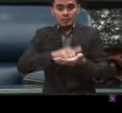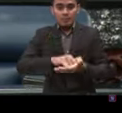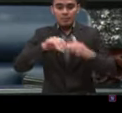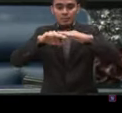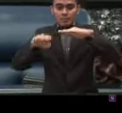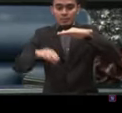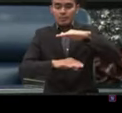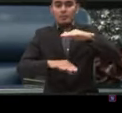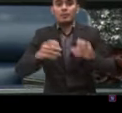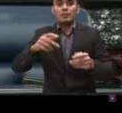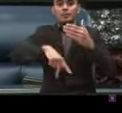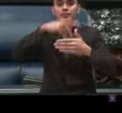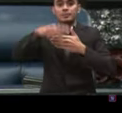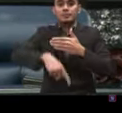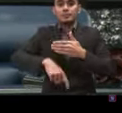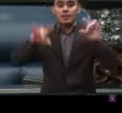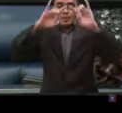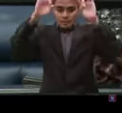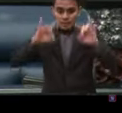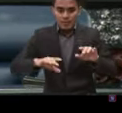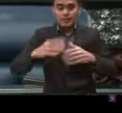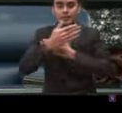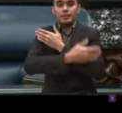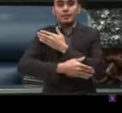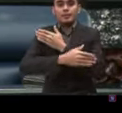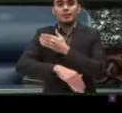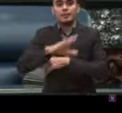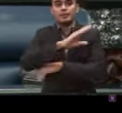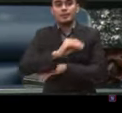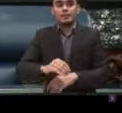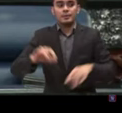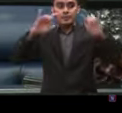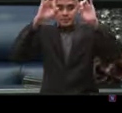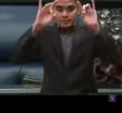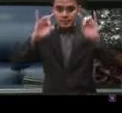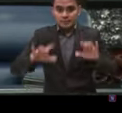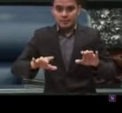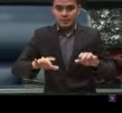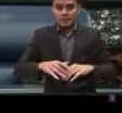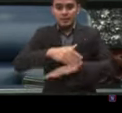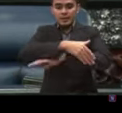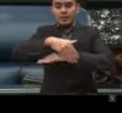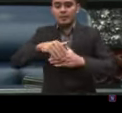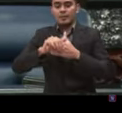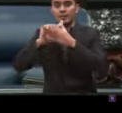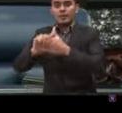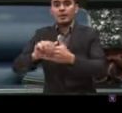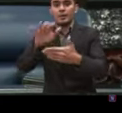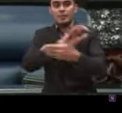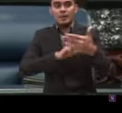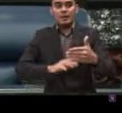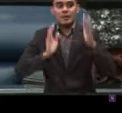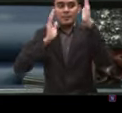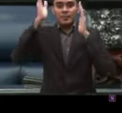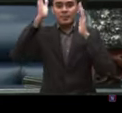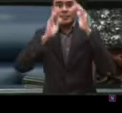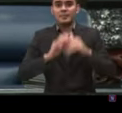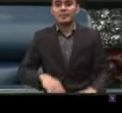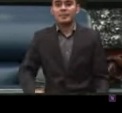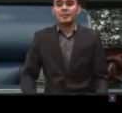di bawah program Medan Uji Regulatory Negara di samping menguji pakai garis panduan Plan Malaysia.